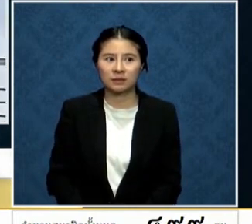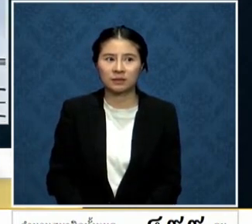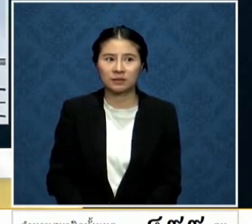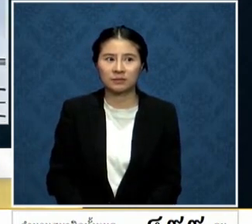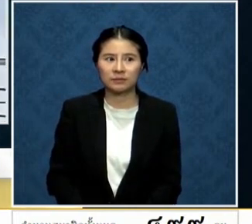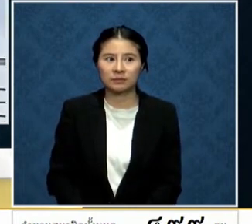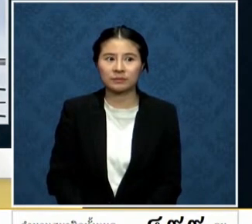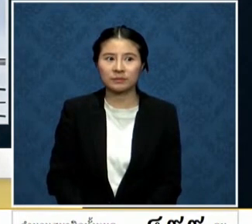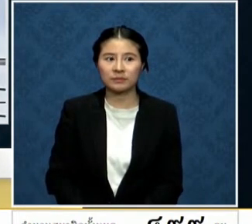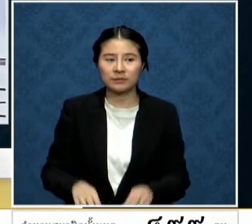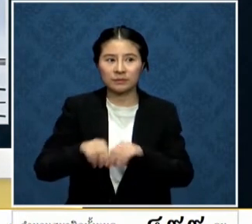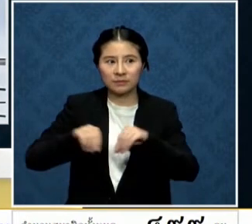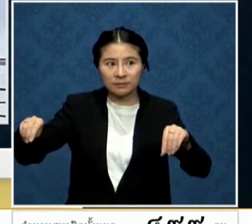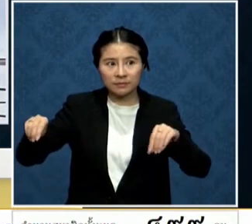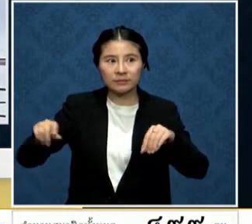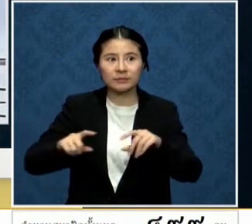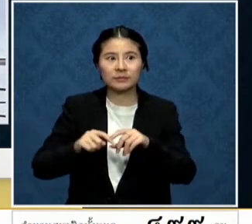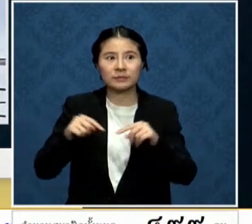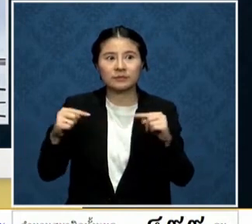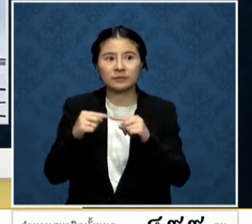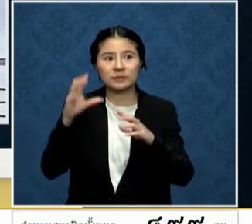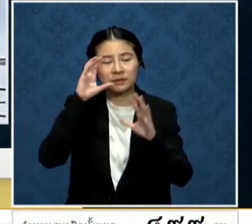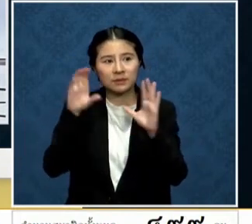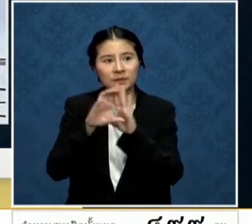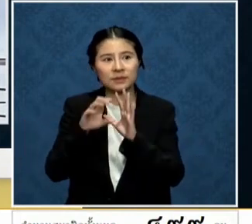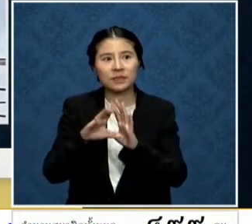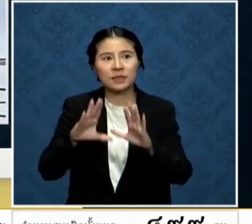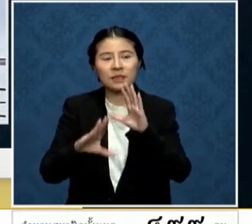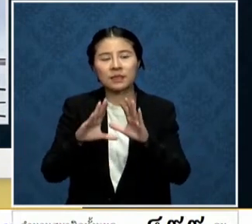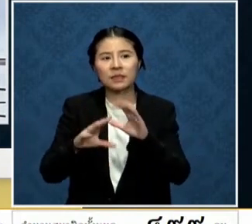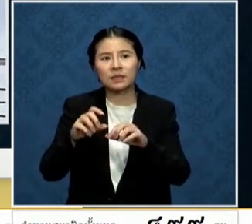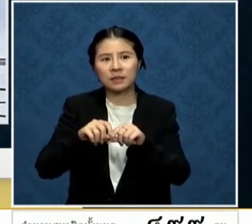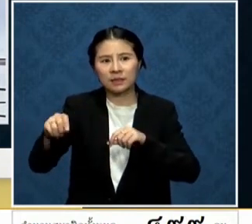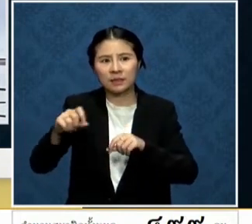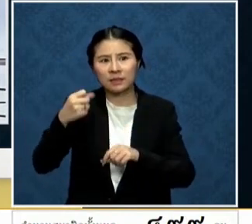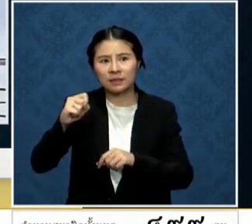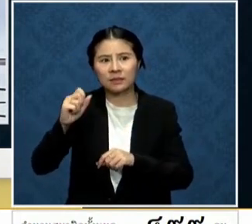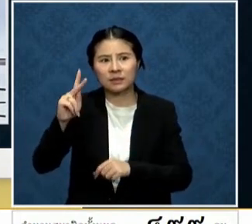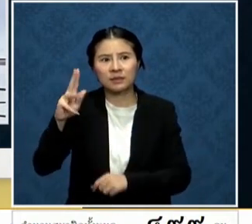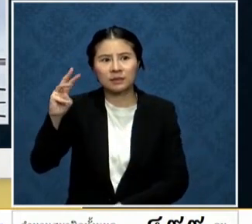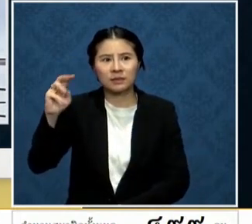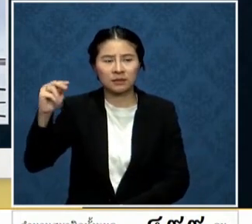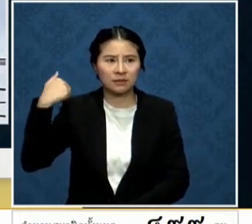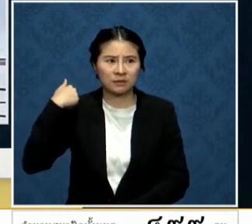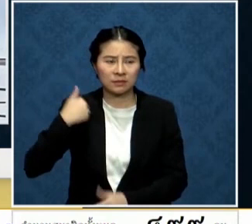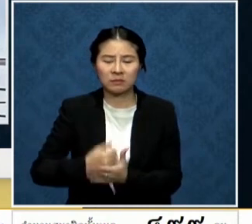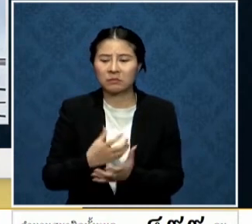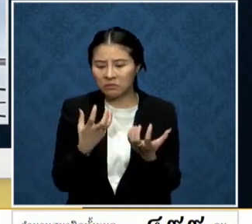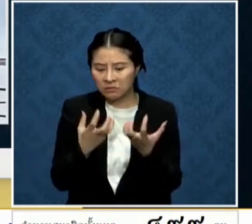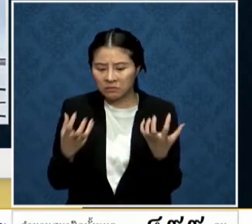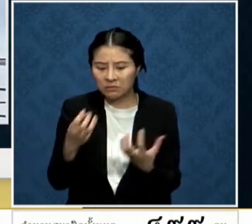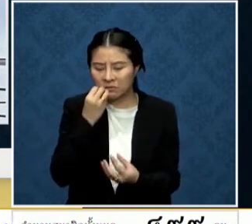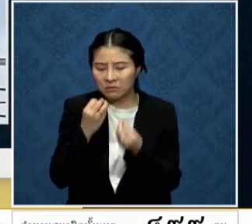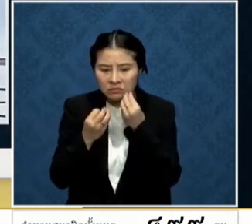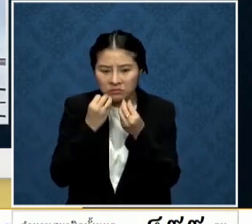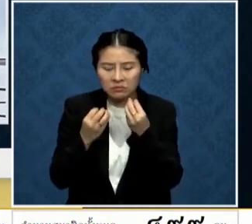นี้คือห่างจากพื้นที่ที่ผมเอาภาพขึ้นเมื่อสักครู่นี้ประมาณเกือบ 10กลครับมันไปไกลขนาดนั้นนะครับเพราะมันไม่มีอะไรกินมันต้อง